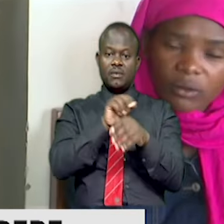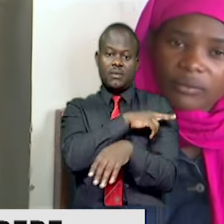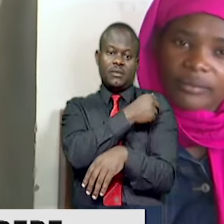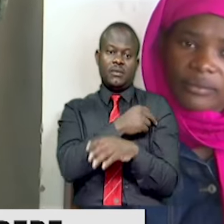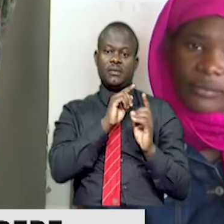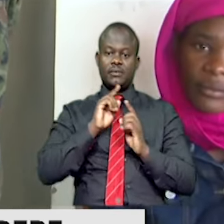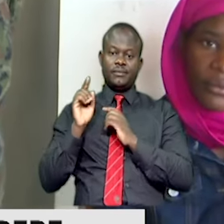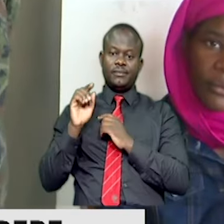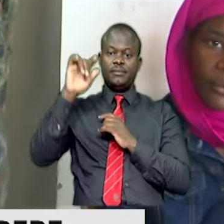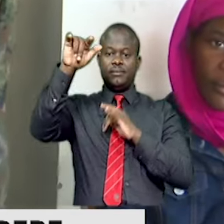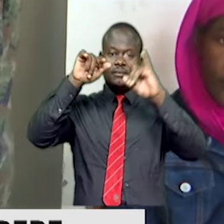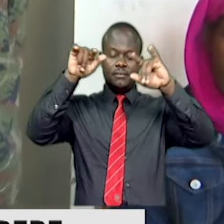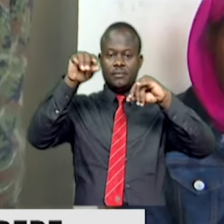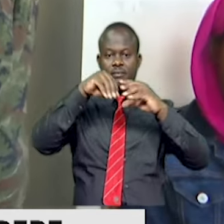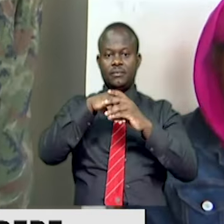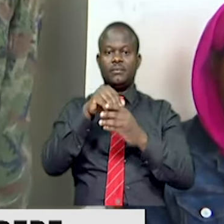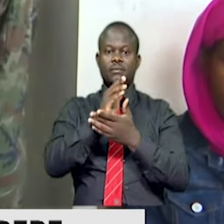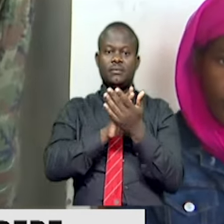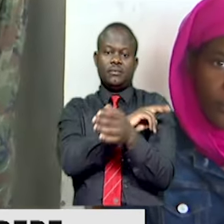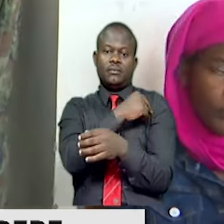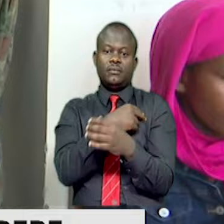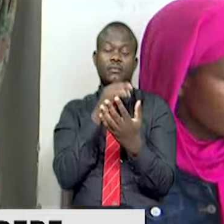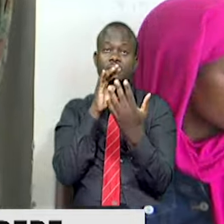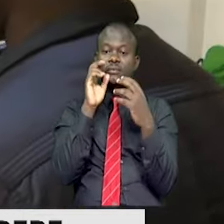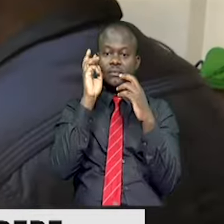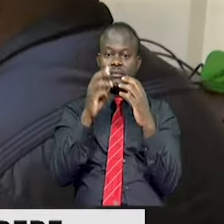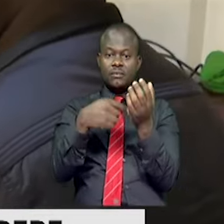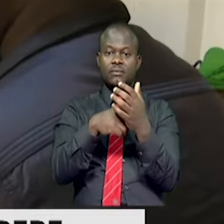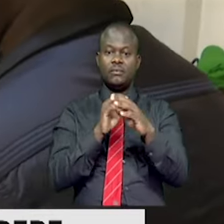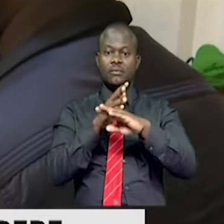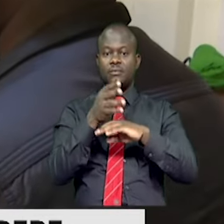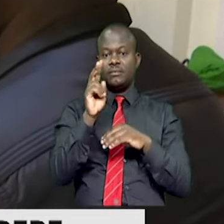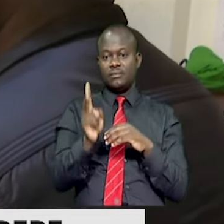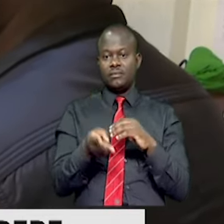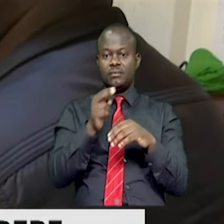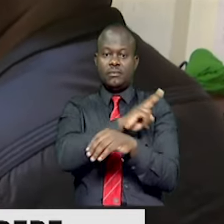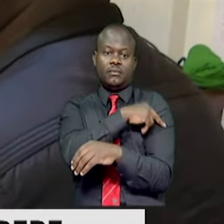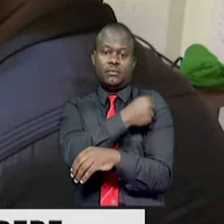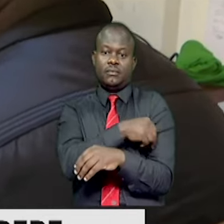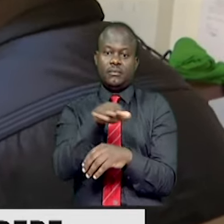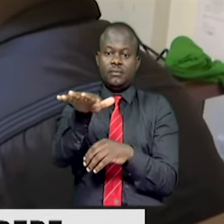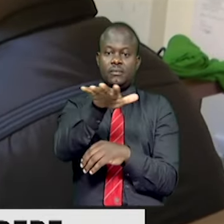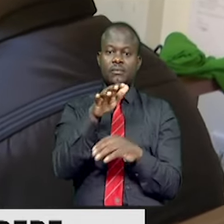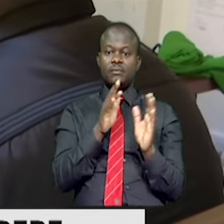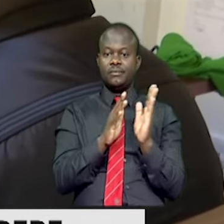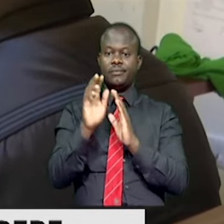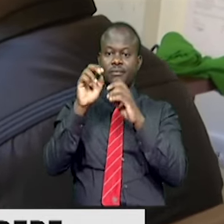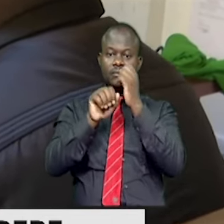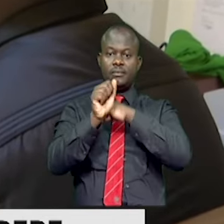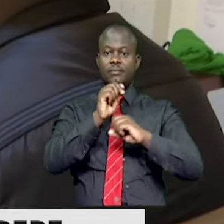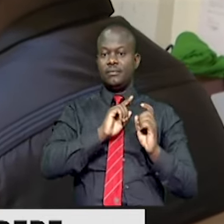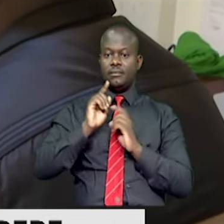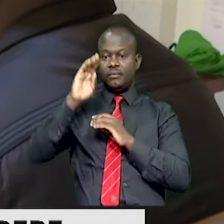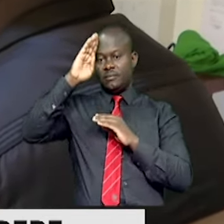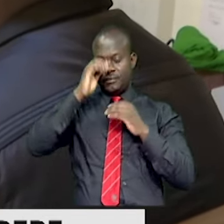gisirikare bya Kanombe ziri no mu bitaro bya Nyagatare, aho byitezwe ko zizavura abarenga 200,000 kuri ibi bitaro. Biteganyijwe ko ibikorwa by'ingabo na polisi